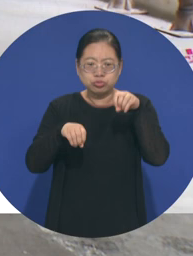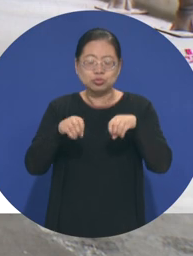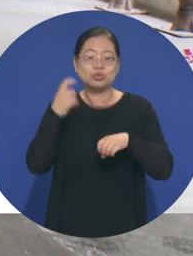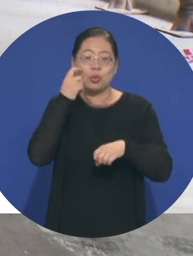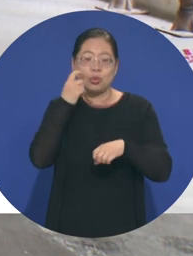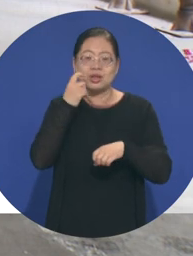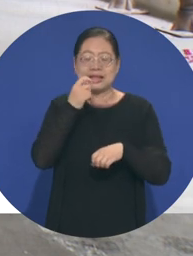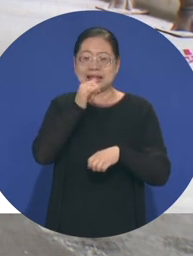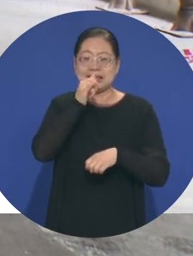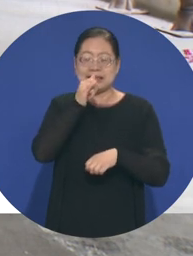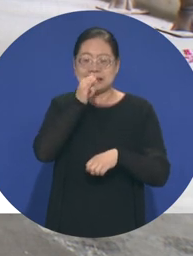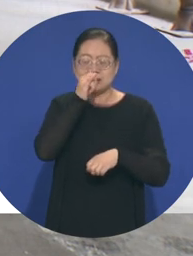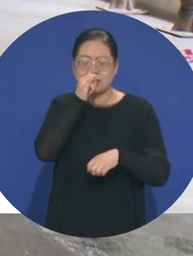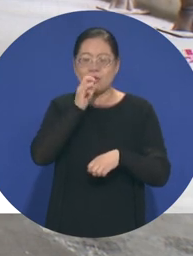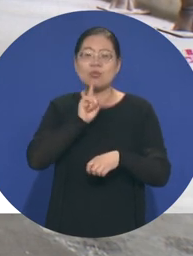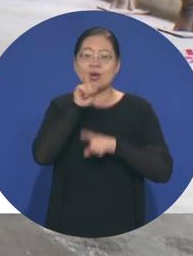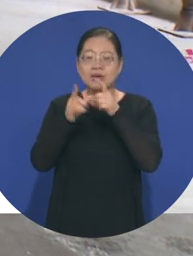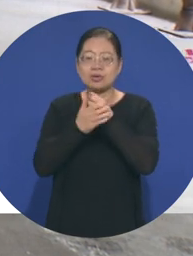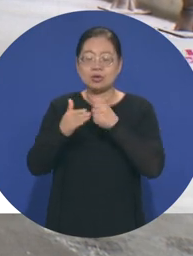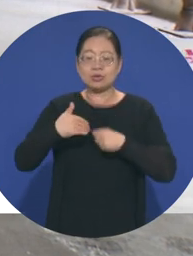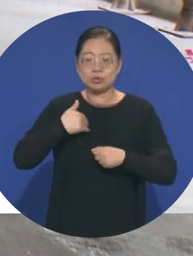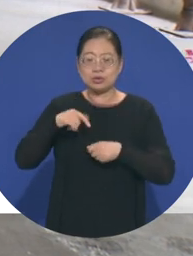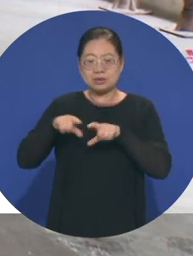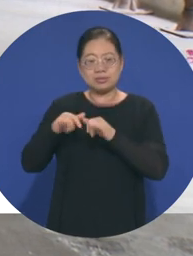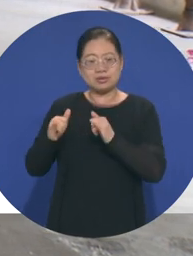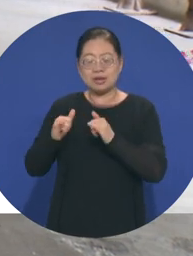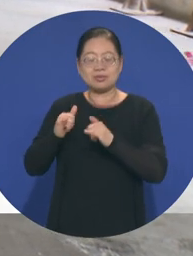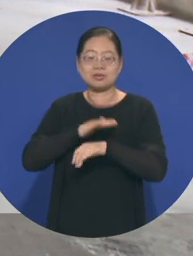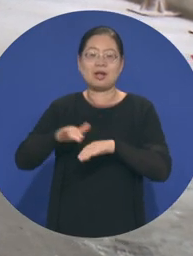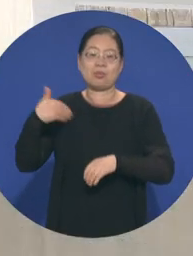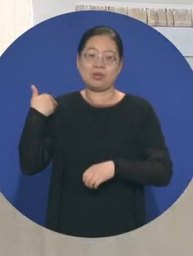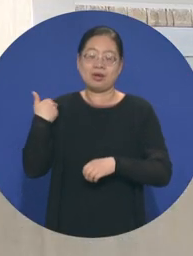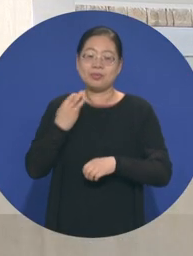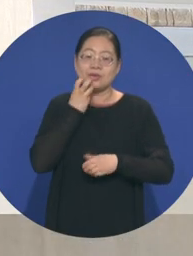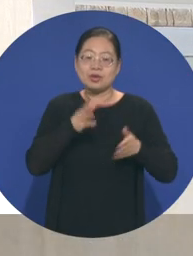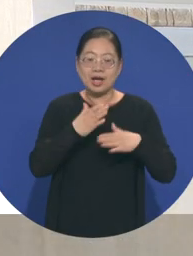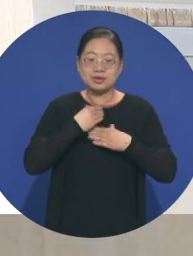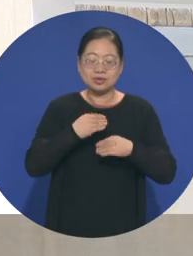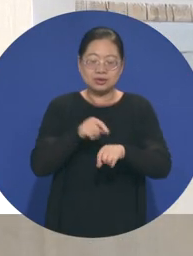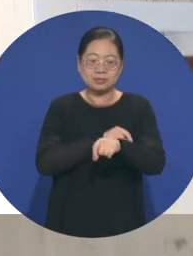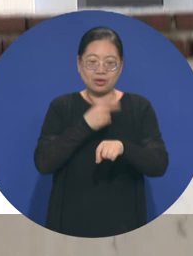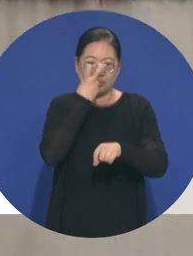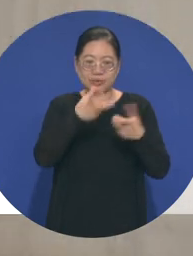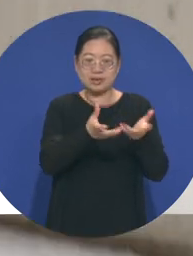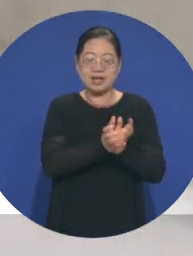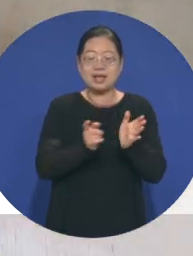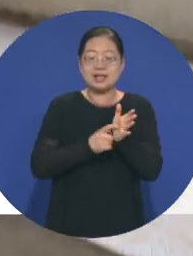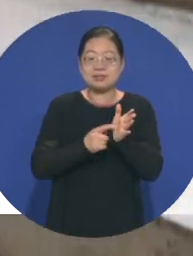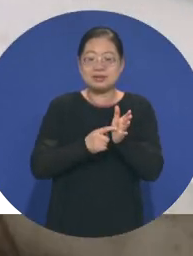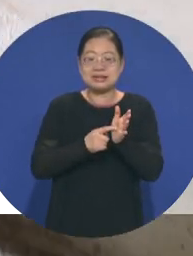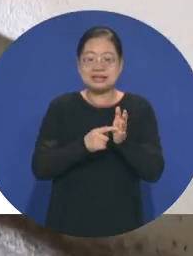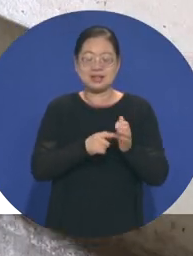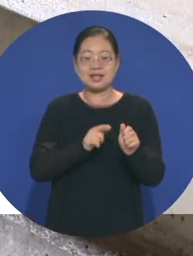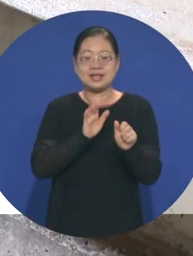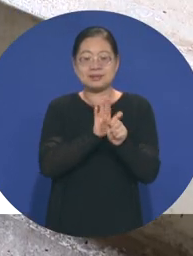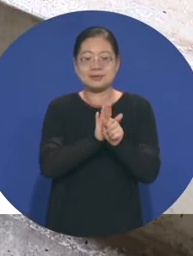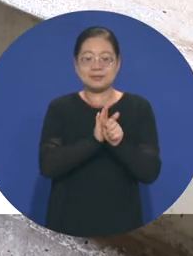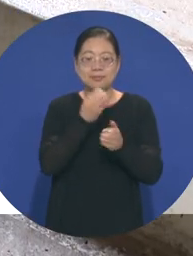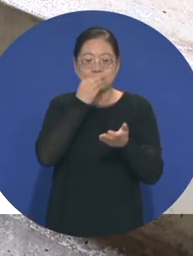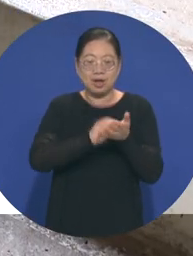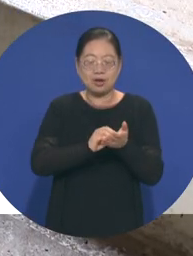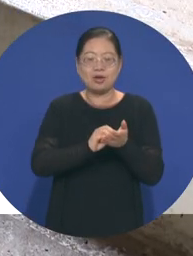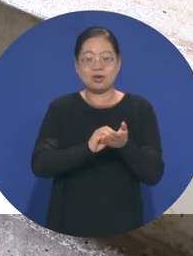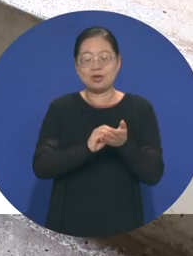나는 거 같다고 말씀하셔 가지고 이제 저희는 일반인이니까 알 수가 없잖아요 경기도 안전 특별 점검단은 긴급히 지지대를